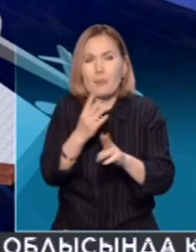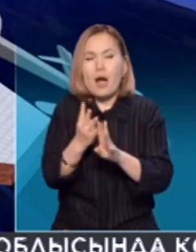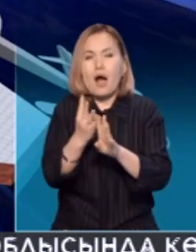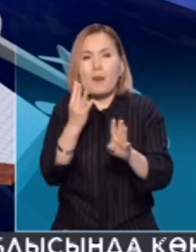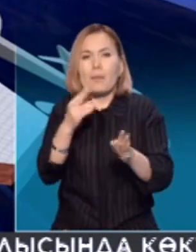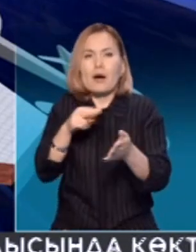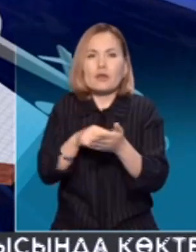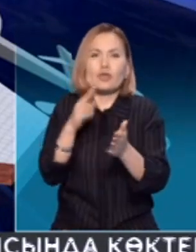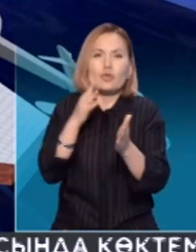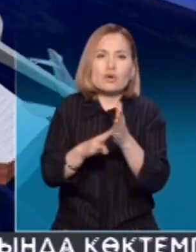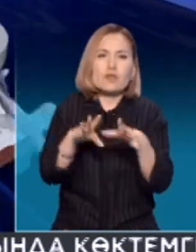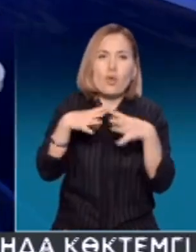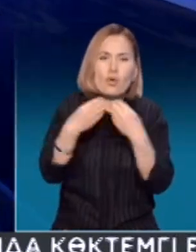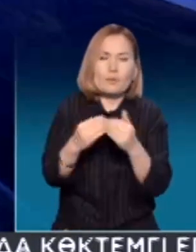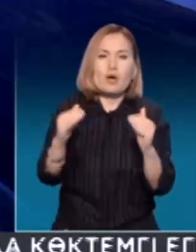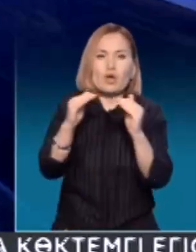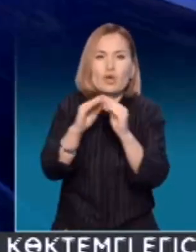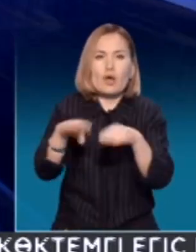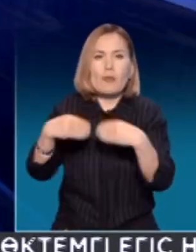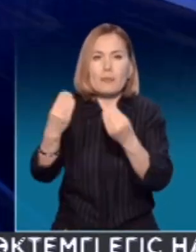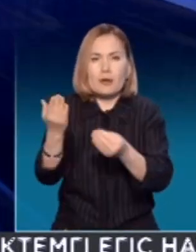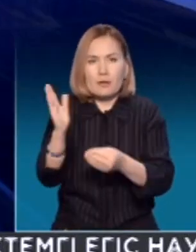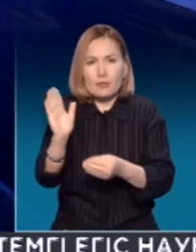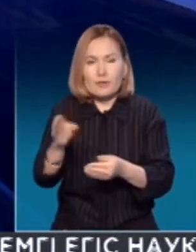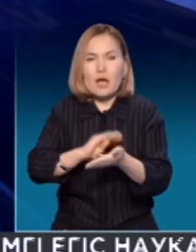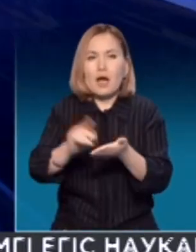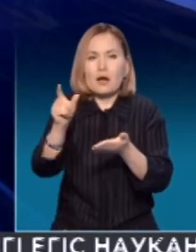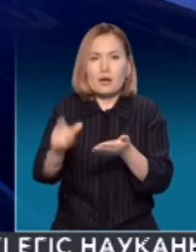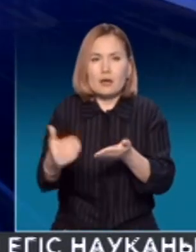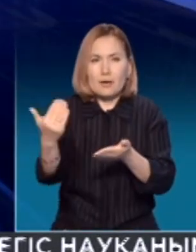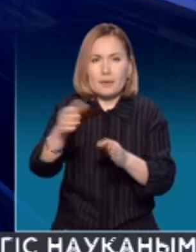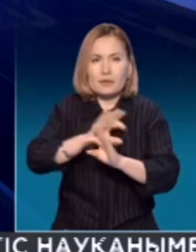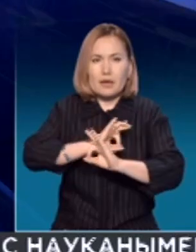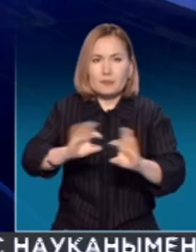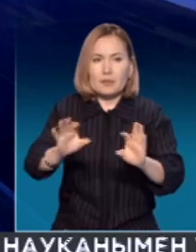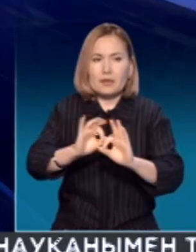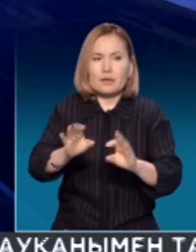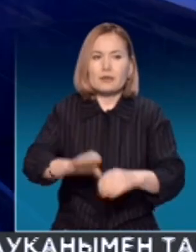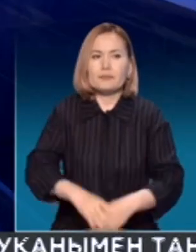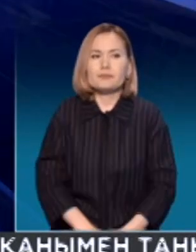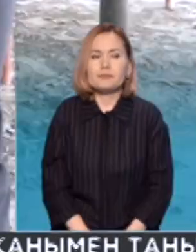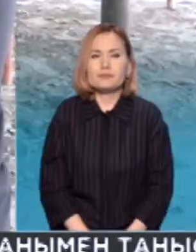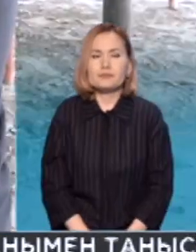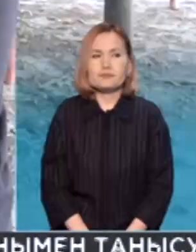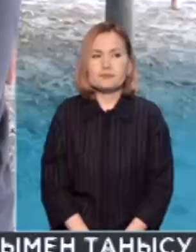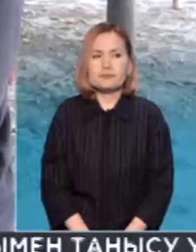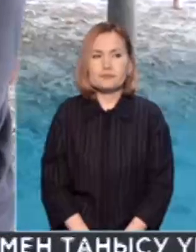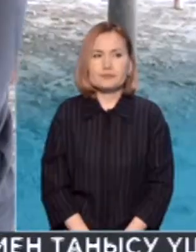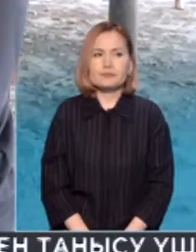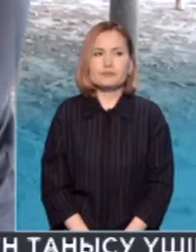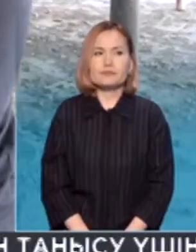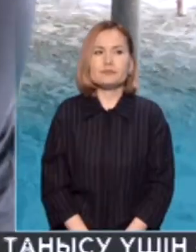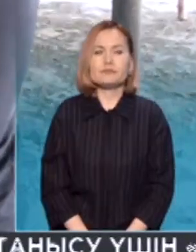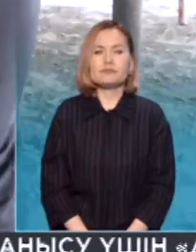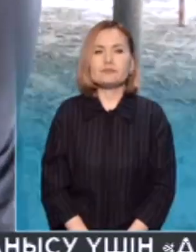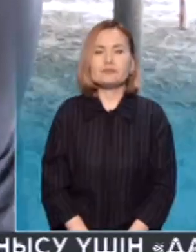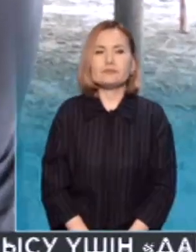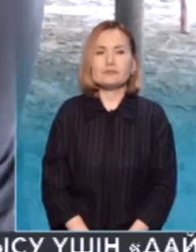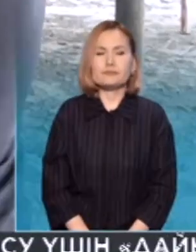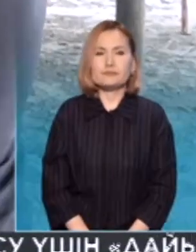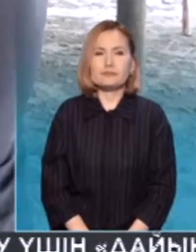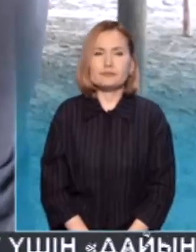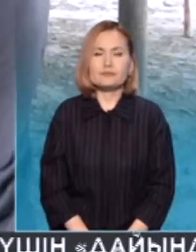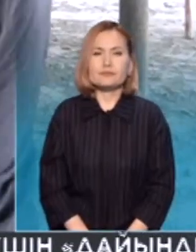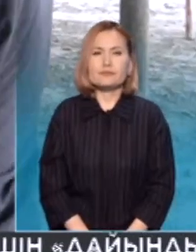90 отбасы қоныс тойын тойлайды. Тілшіміз Руслан Нұрланұлы сол өңірден. Алдында қойған маркер бар ғой, соған